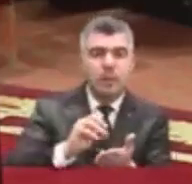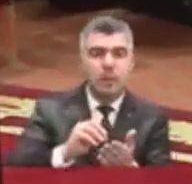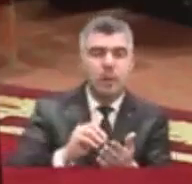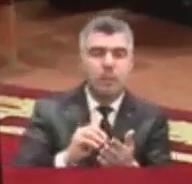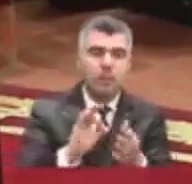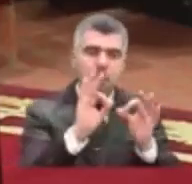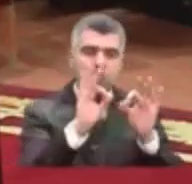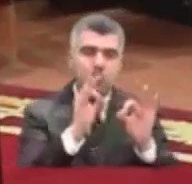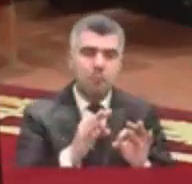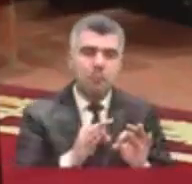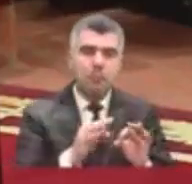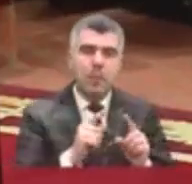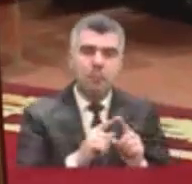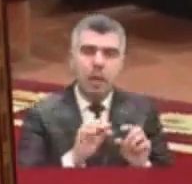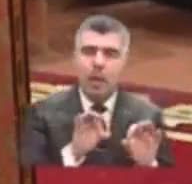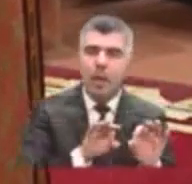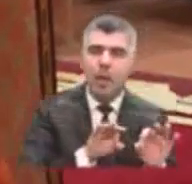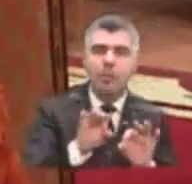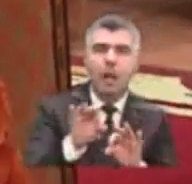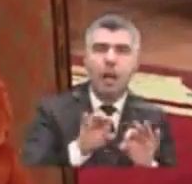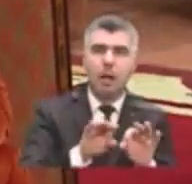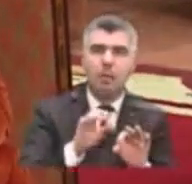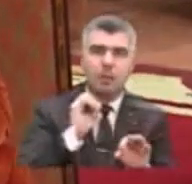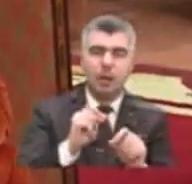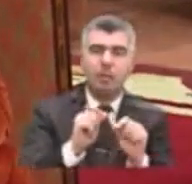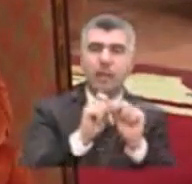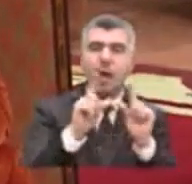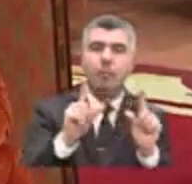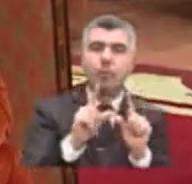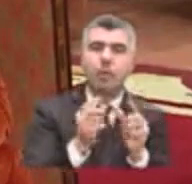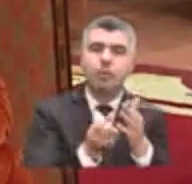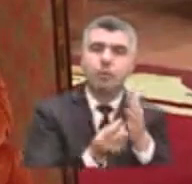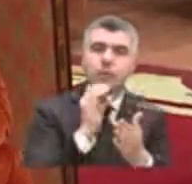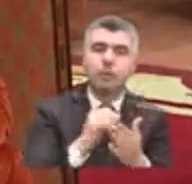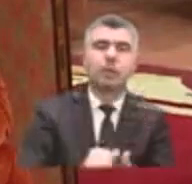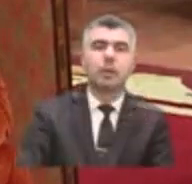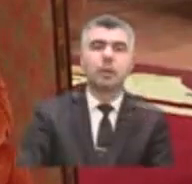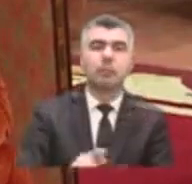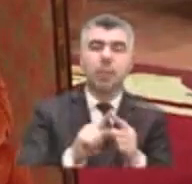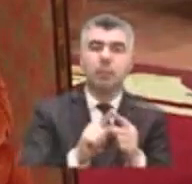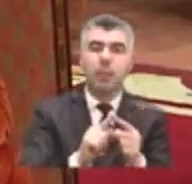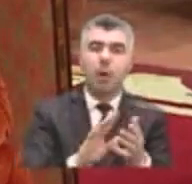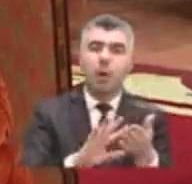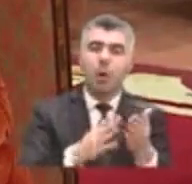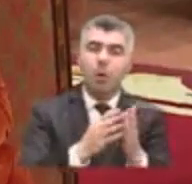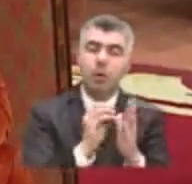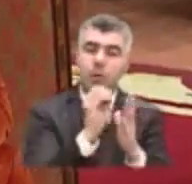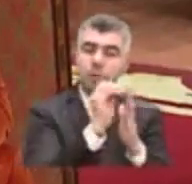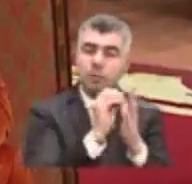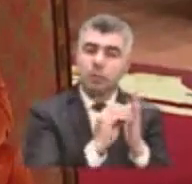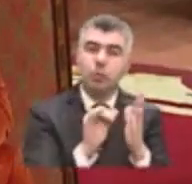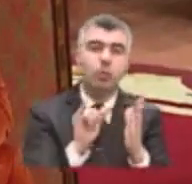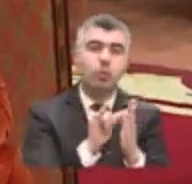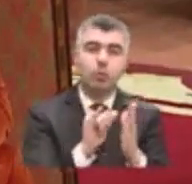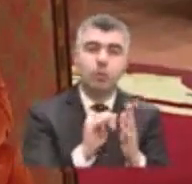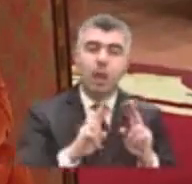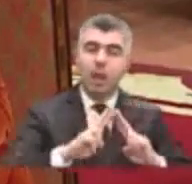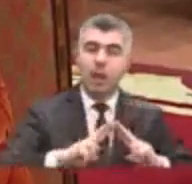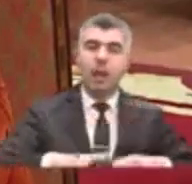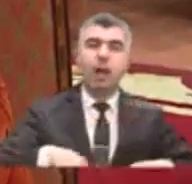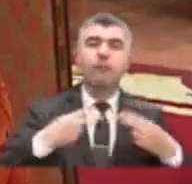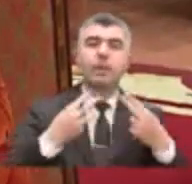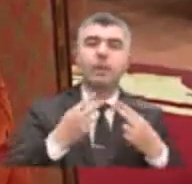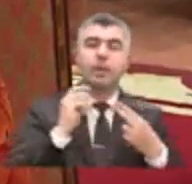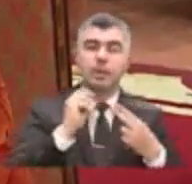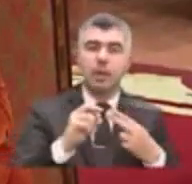الاجراءات اولا نموذج بيداغوجي جديد ومبتكر والقوام دياله هو تعزيز القدرات الحياتيه والذاتيه